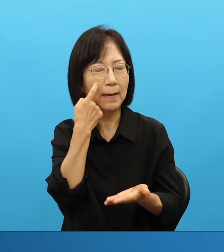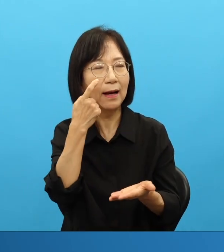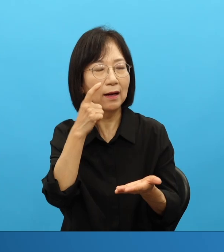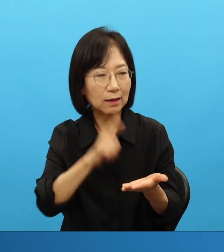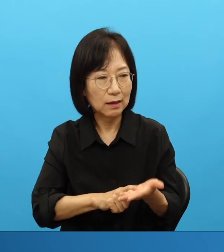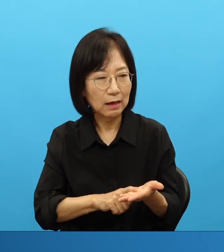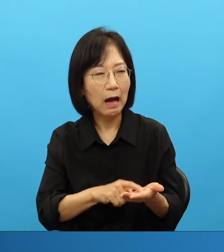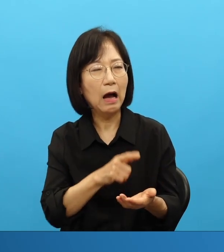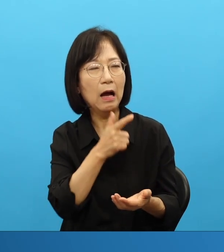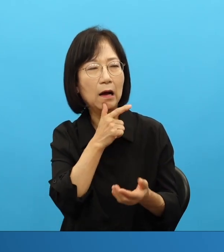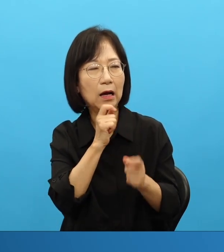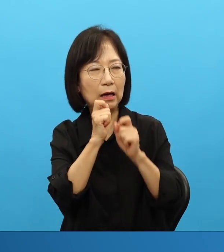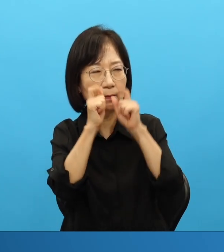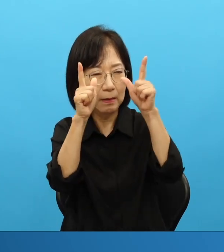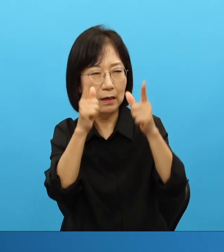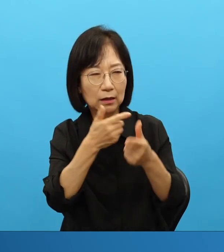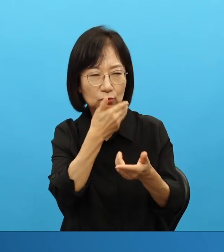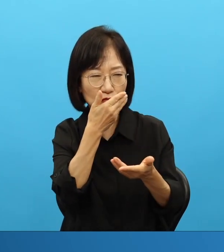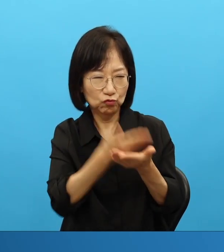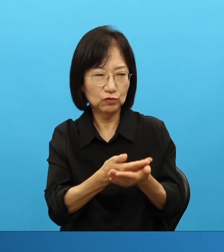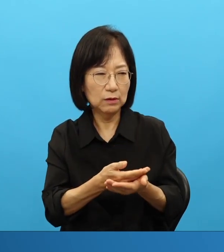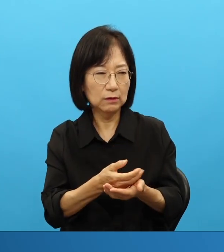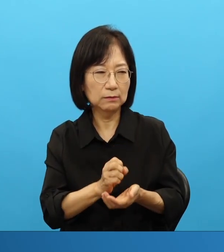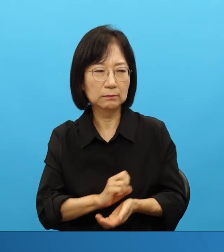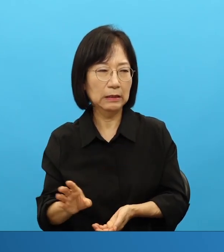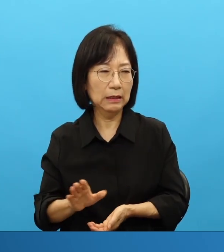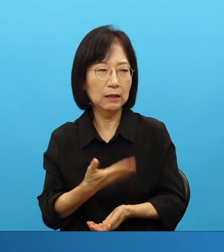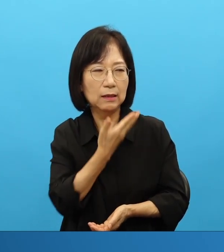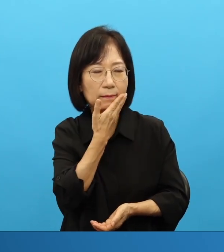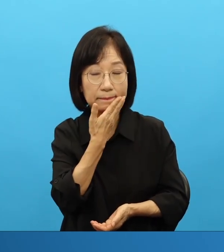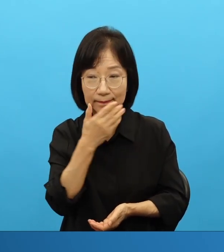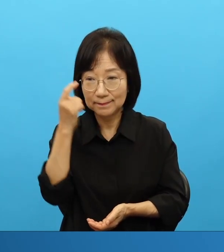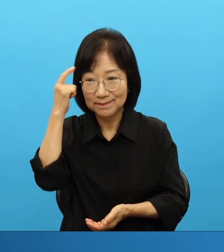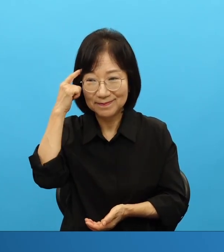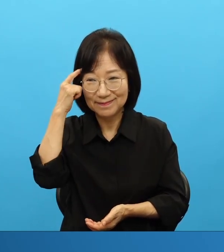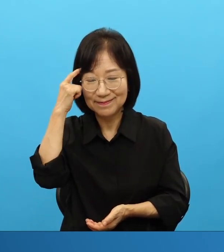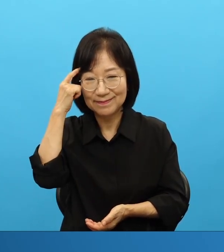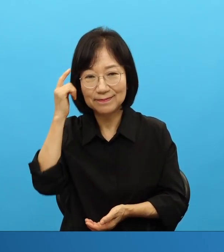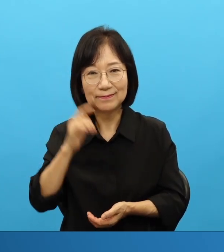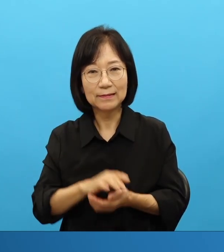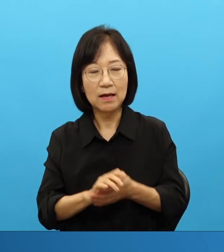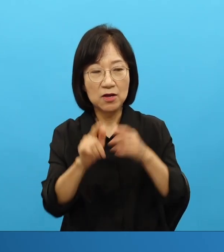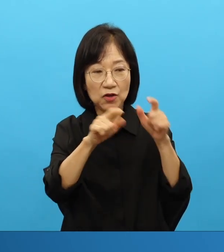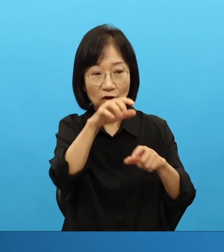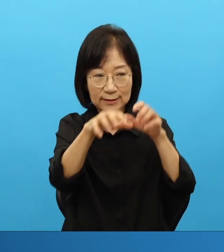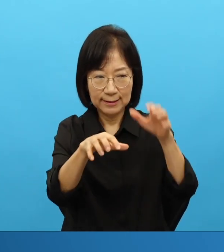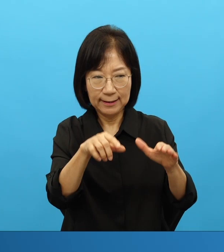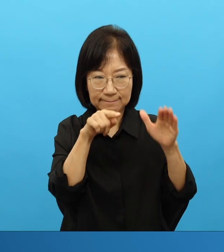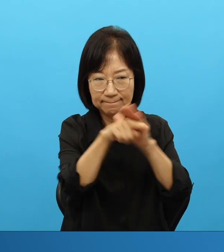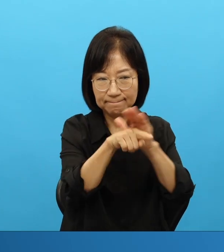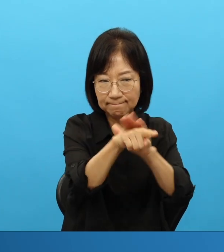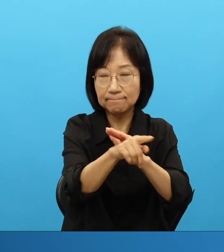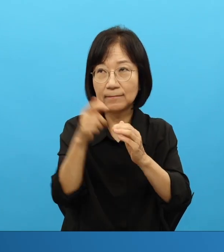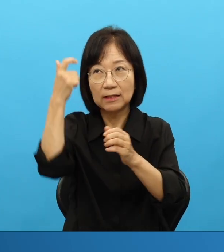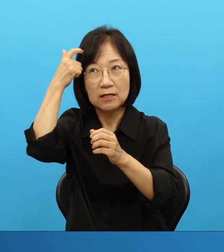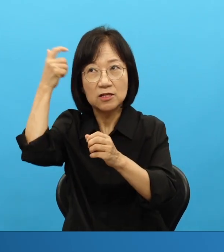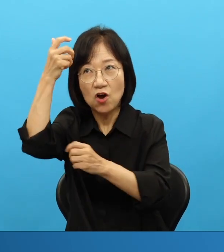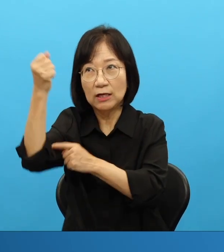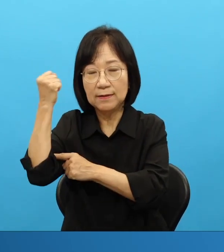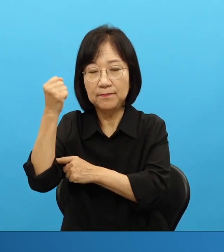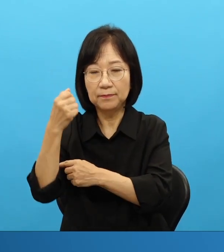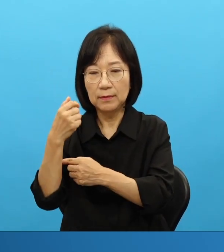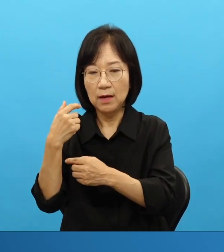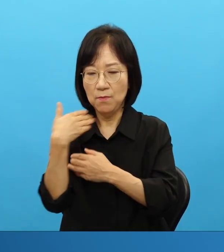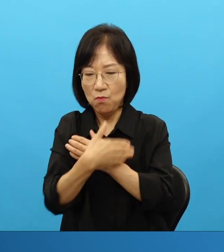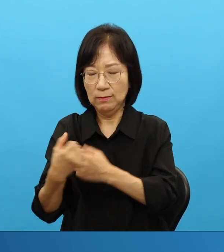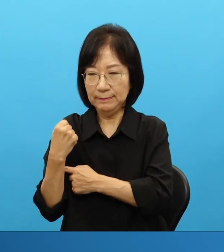I realized that there are so many important things to feel, but that we're losing hold of. 현장 얼마든지 살아 그 힘 가지고 가라는 거예요. We can save the field. Just carry this